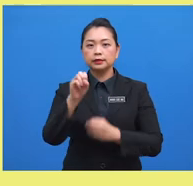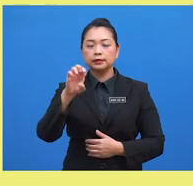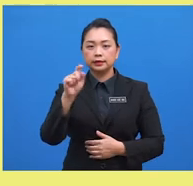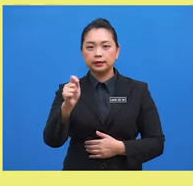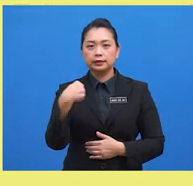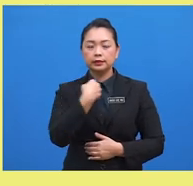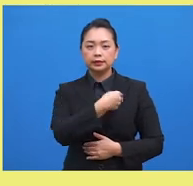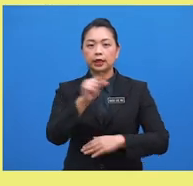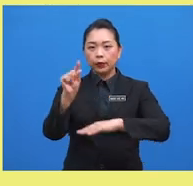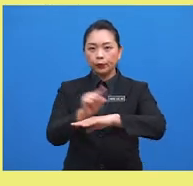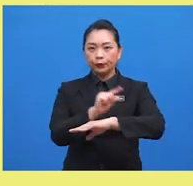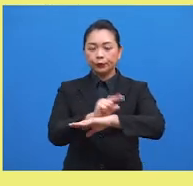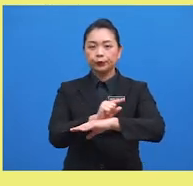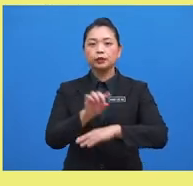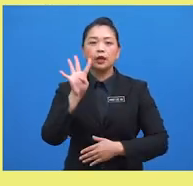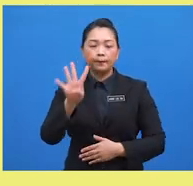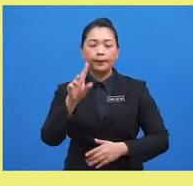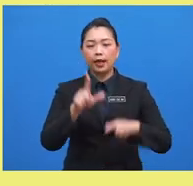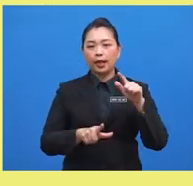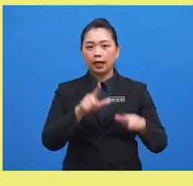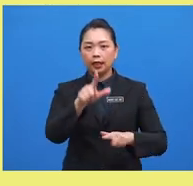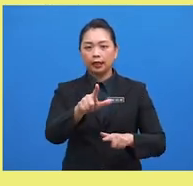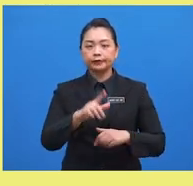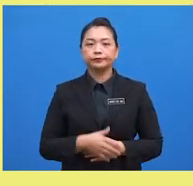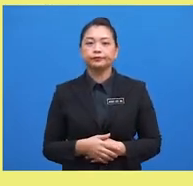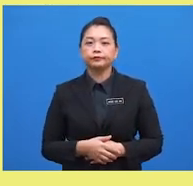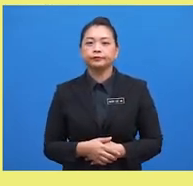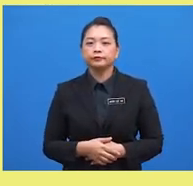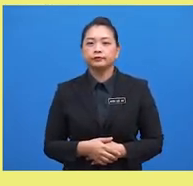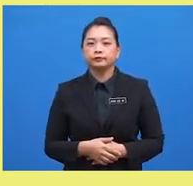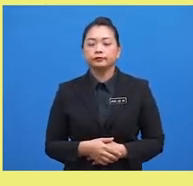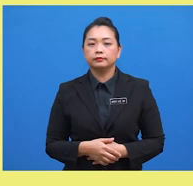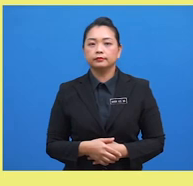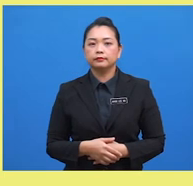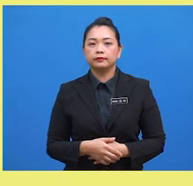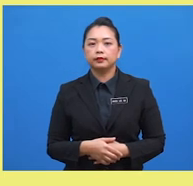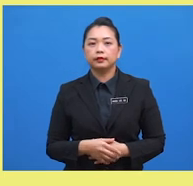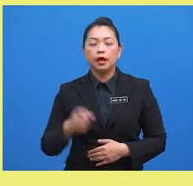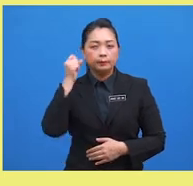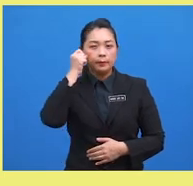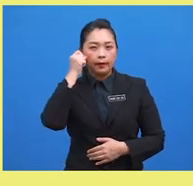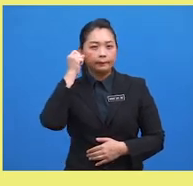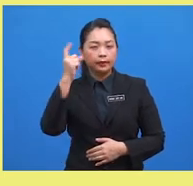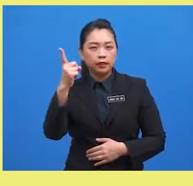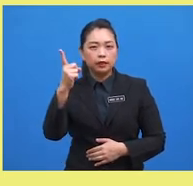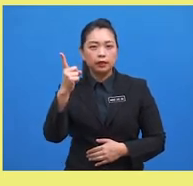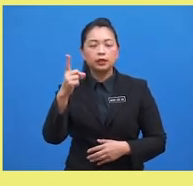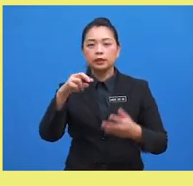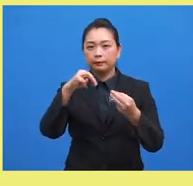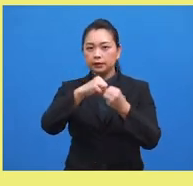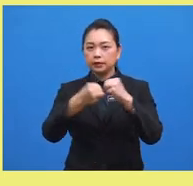set, kita gunakan 4 langkah, iaitu memahami masalah,